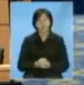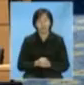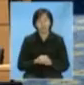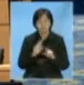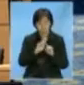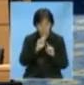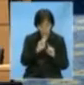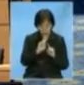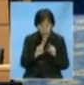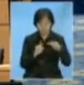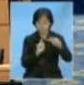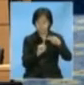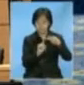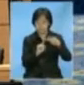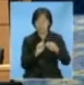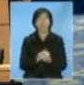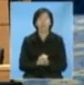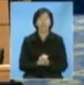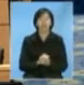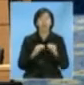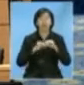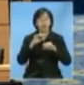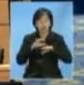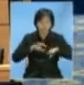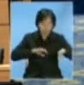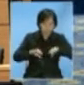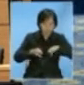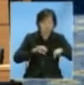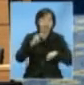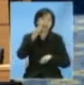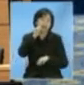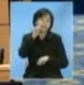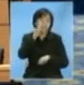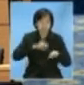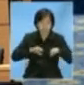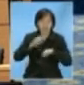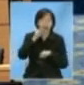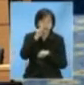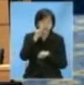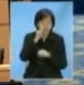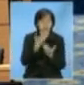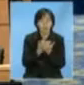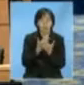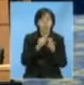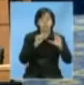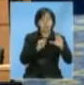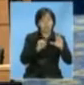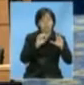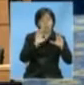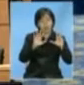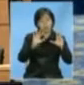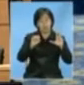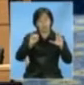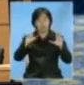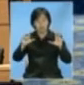ครับเป็นหนี้ที่เกิดจากโครงการบริหารจัดการน้ำถึง 3.5 แสน